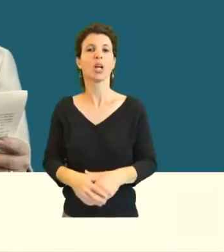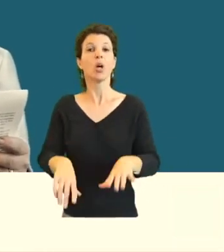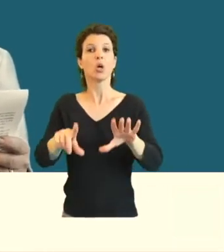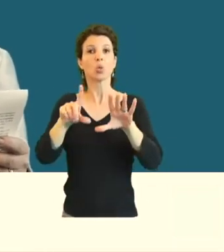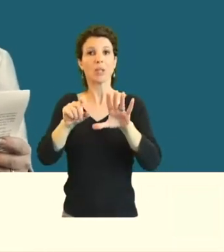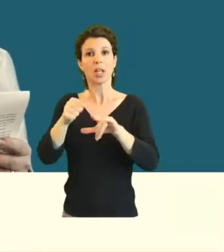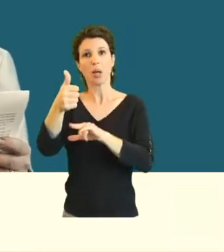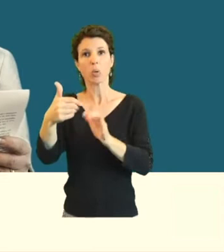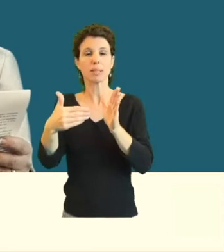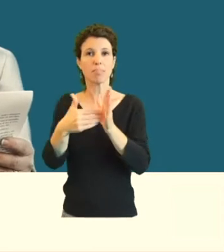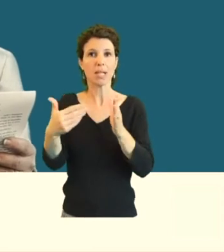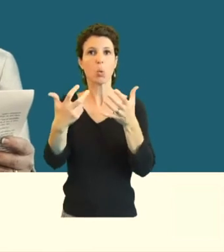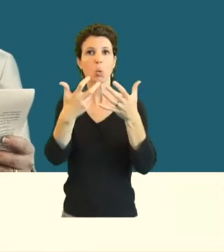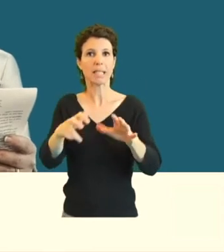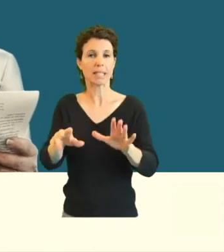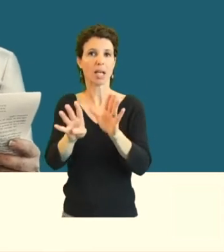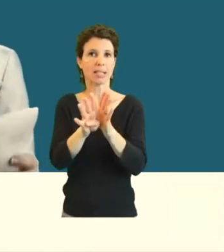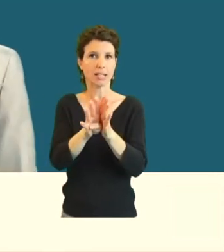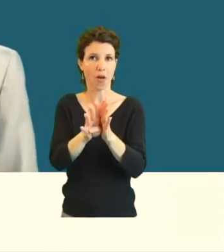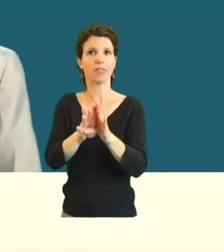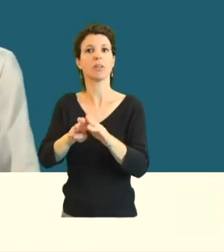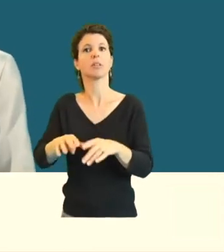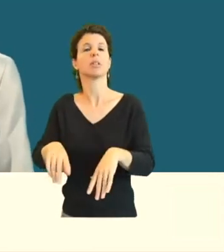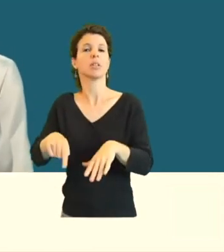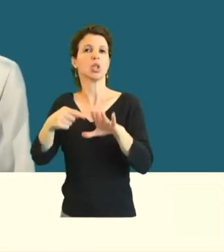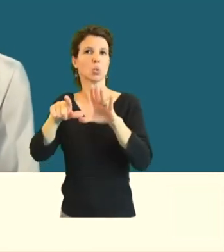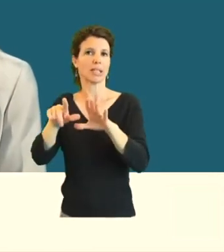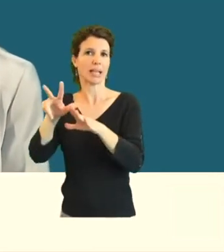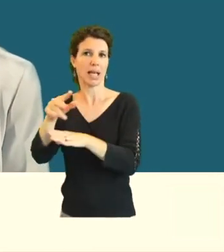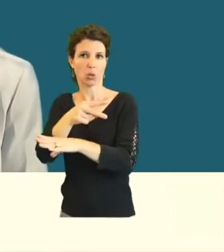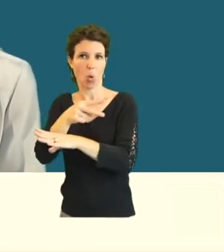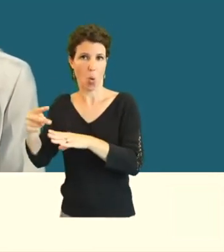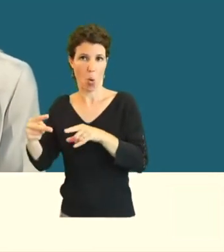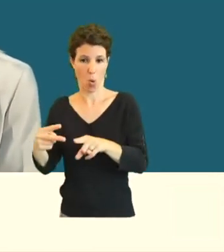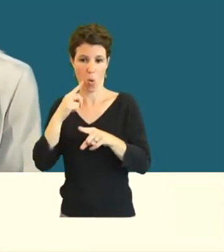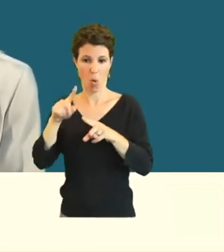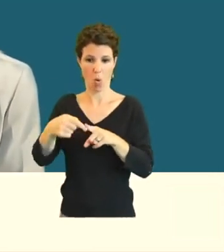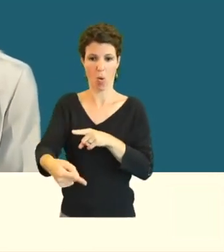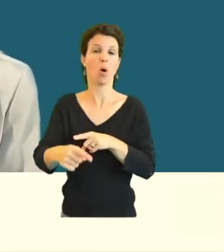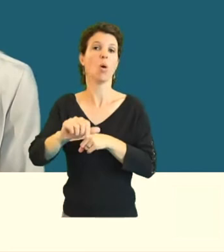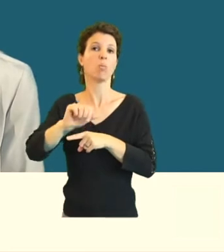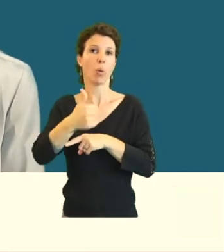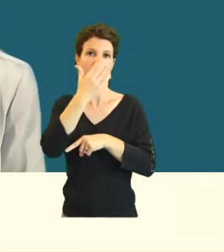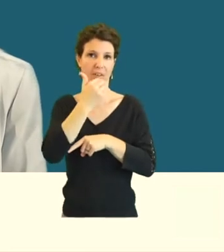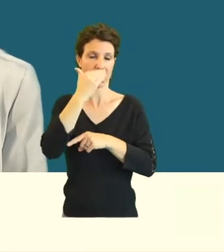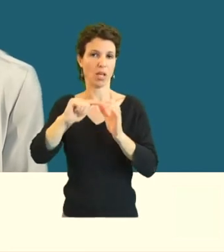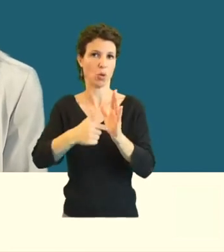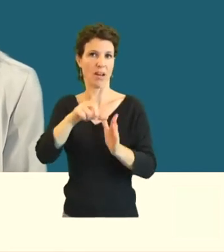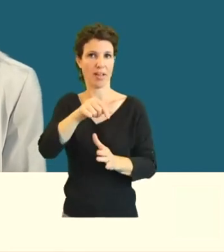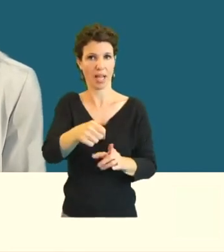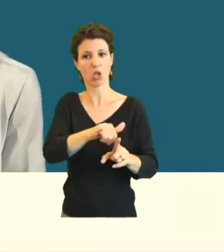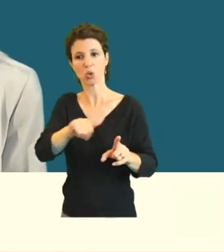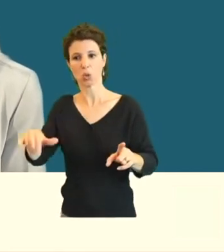71 819,73 euros, et ceci pour une période du 1er février 2021 au 31